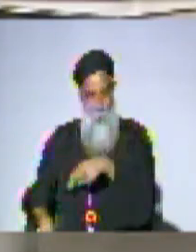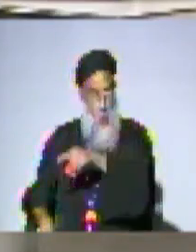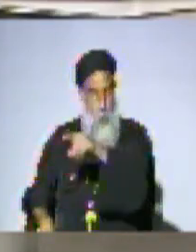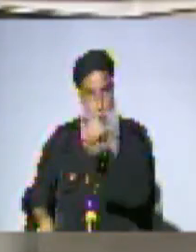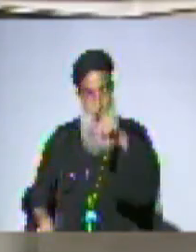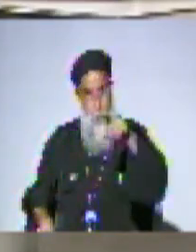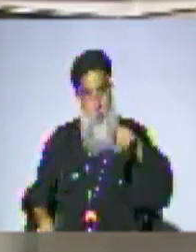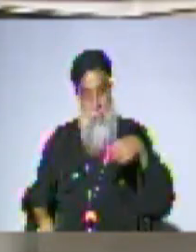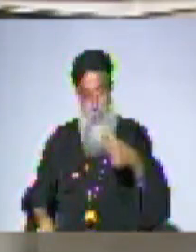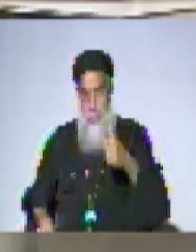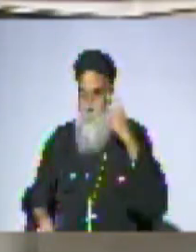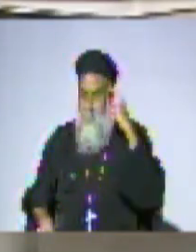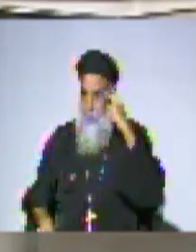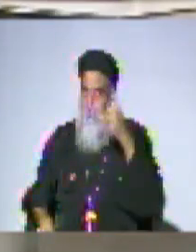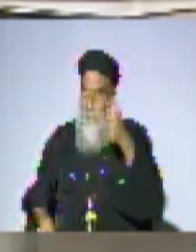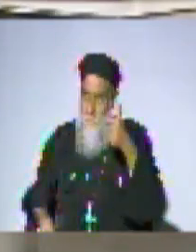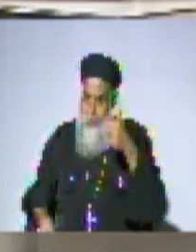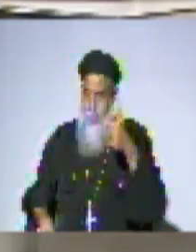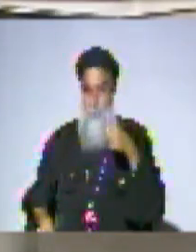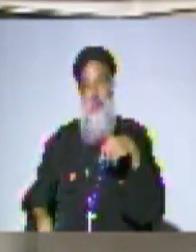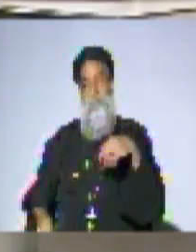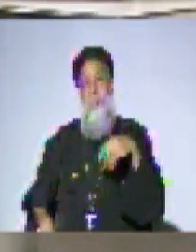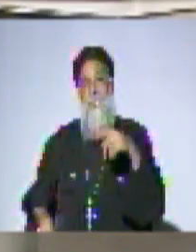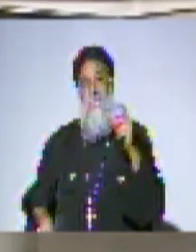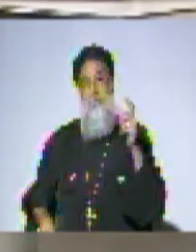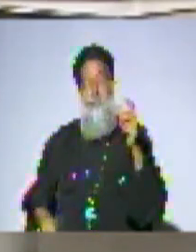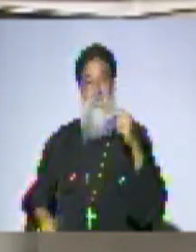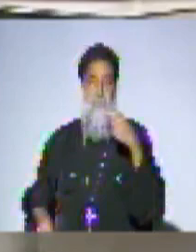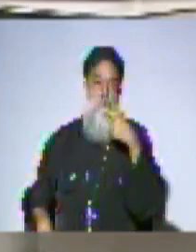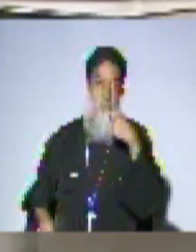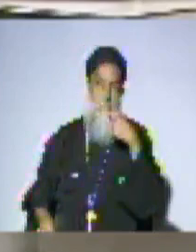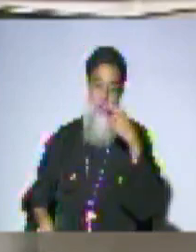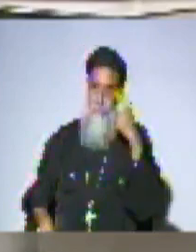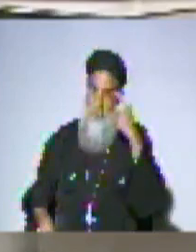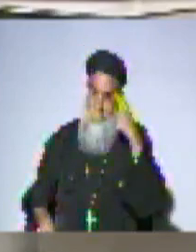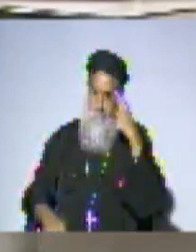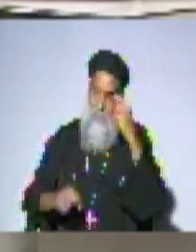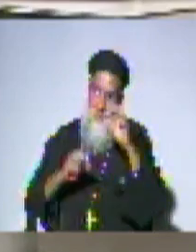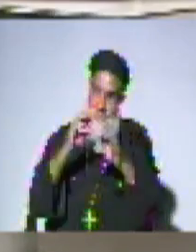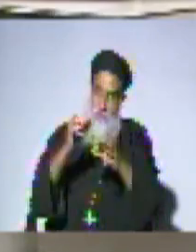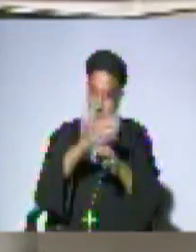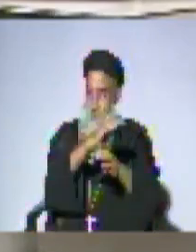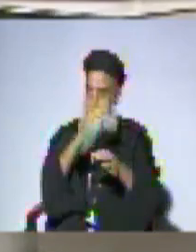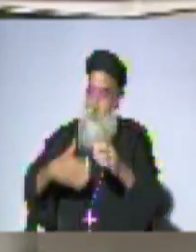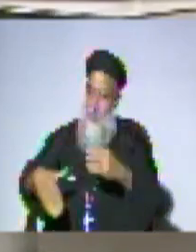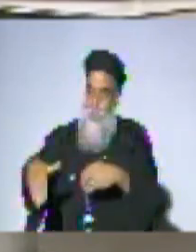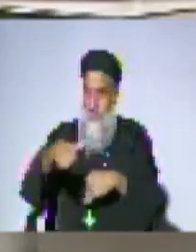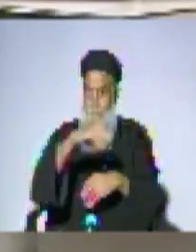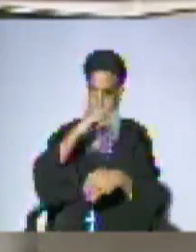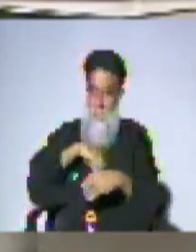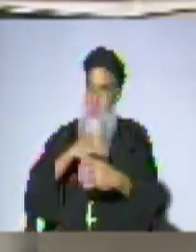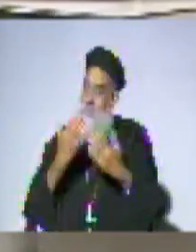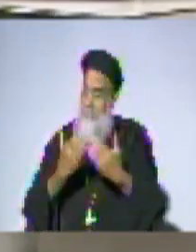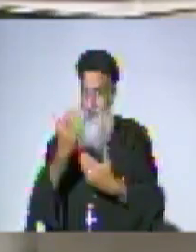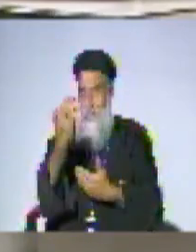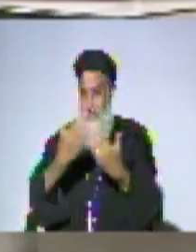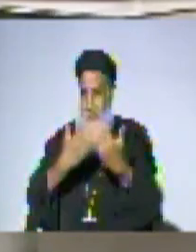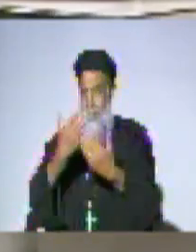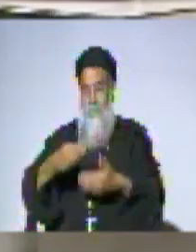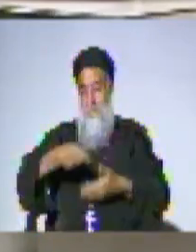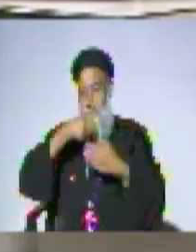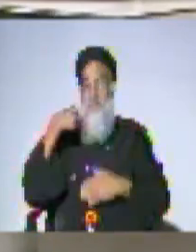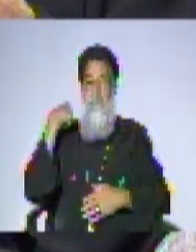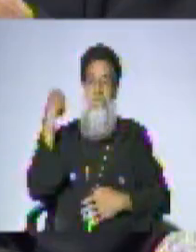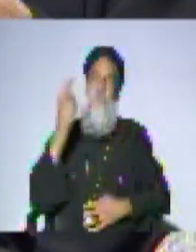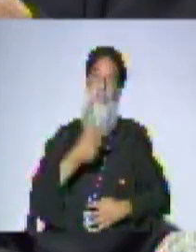شيء، يعني عارف حدوده كويس وعارف إيه المطلوب منه في القداس.